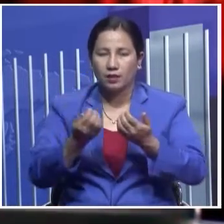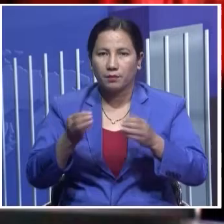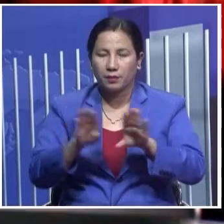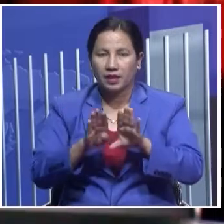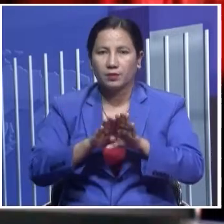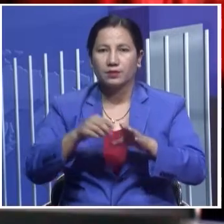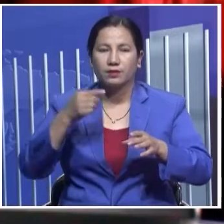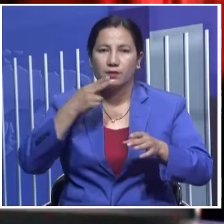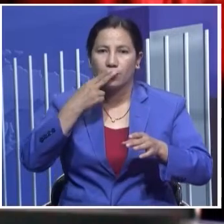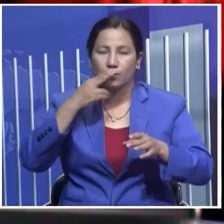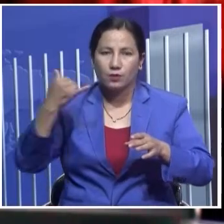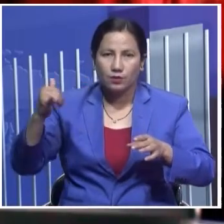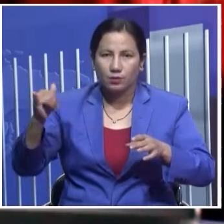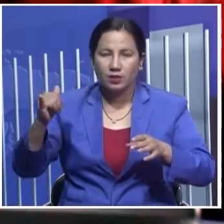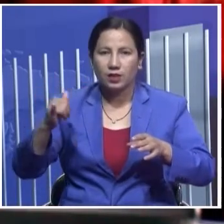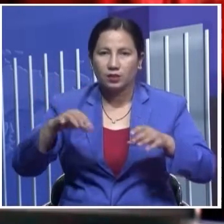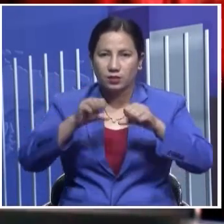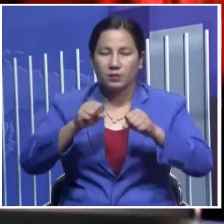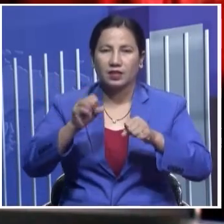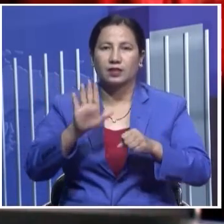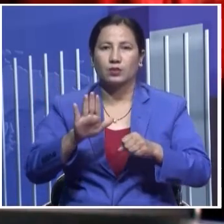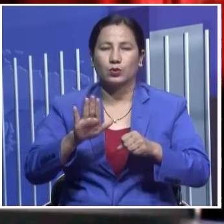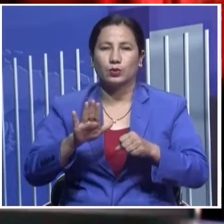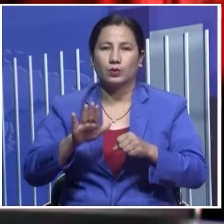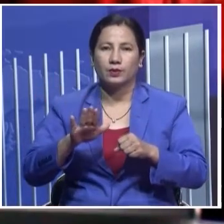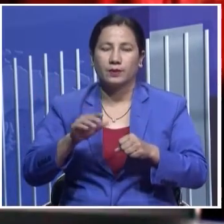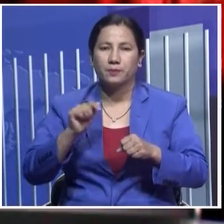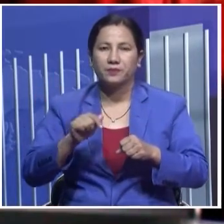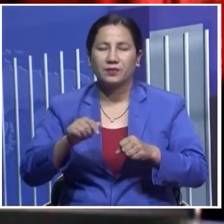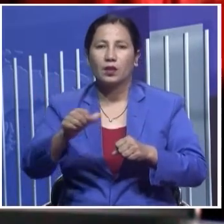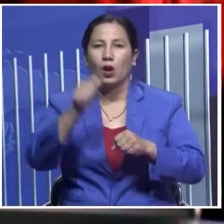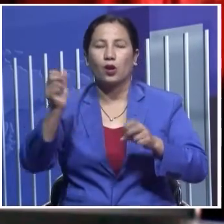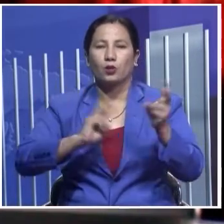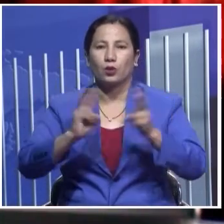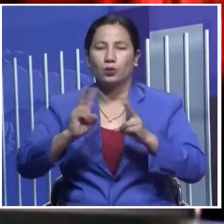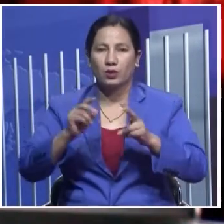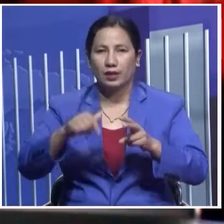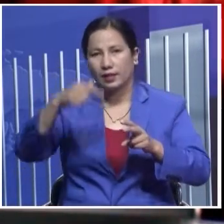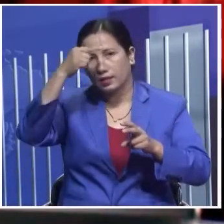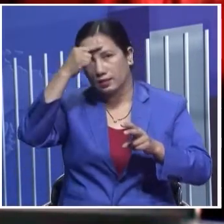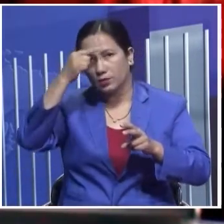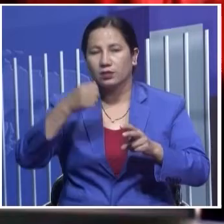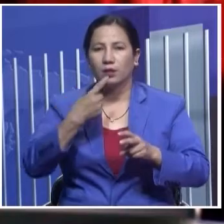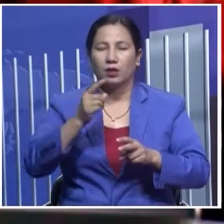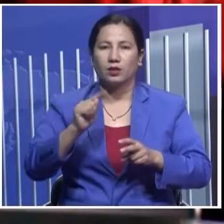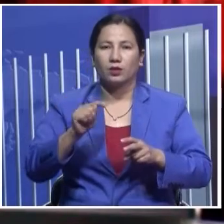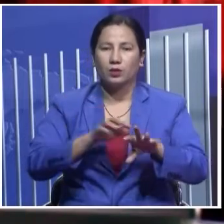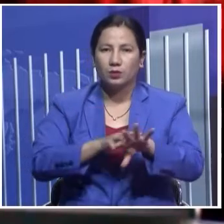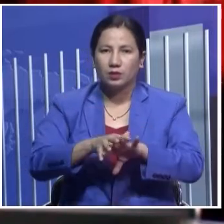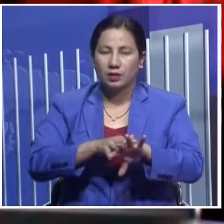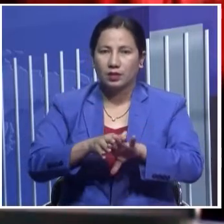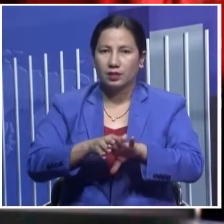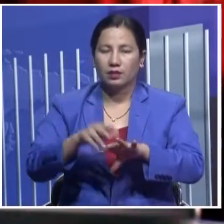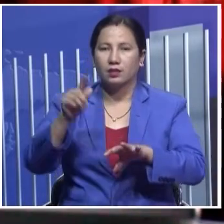सुर्तीजन्य मदिराजन्य पदार्थहरू बरामद गरेका छौँ। अनि अर्को कुरा यहाँ देखेको समस्या भनेको धेरै